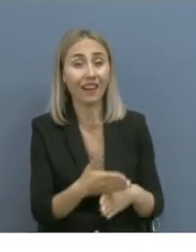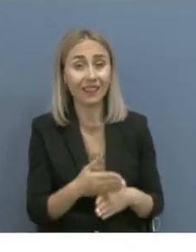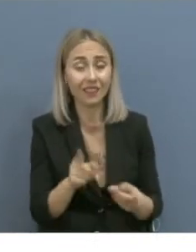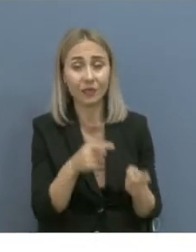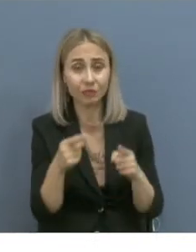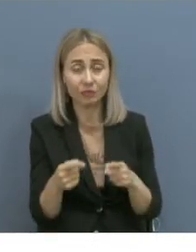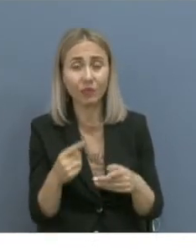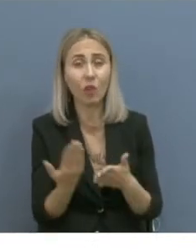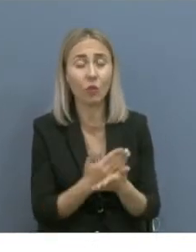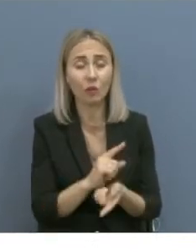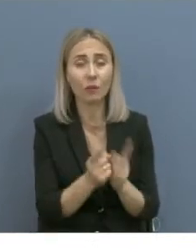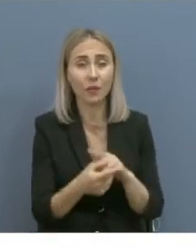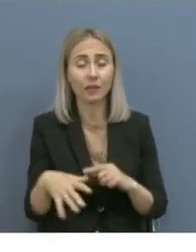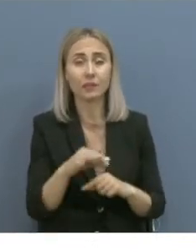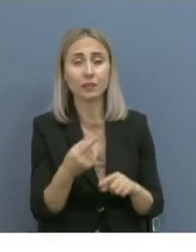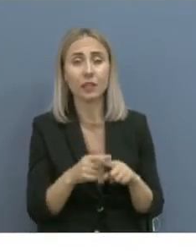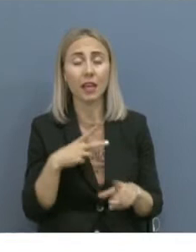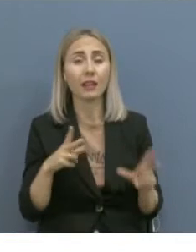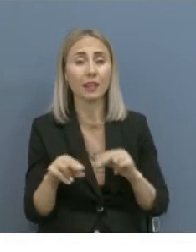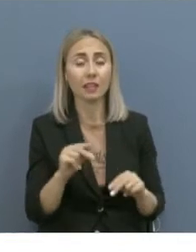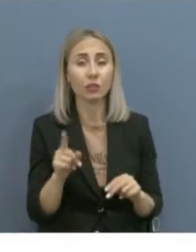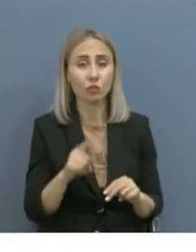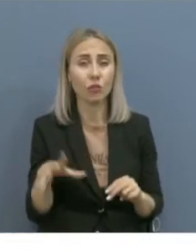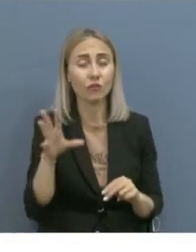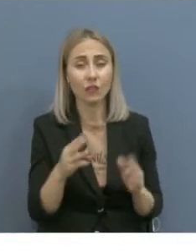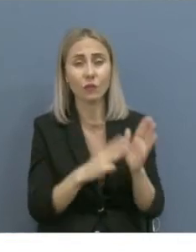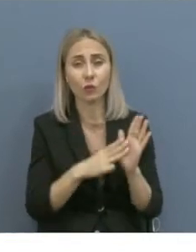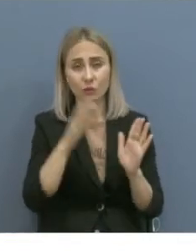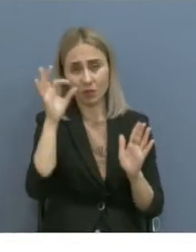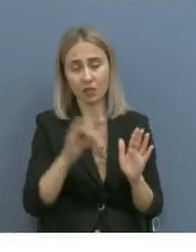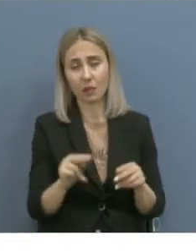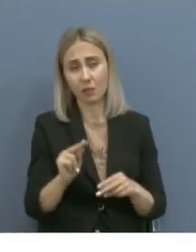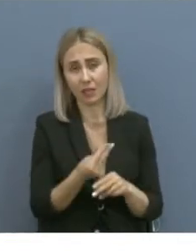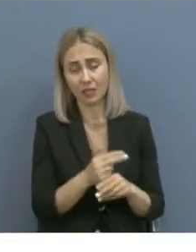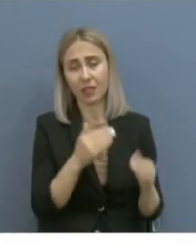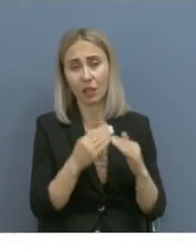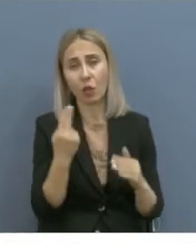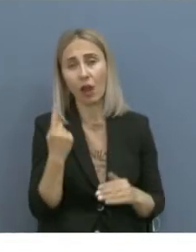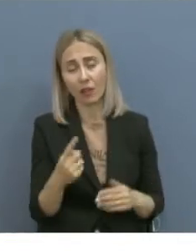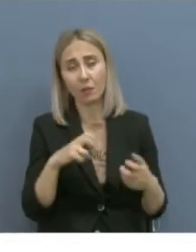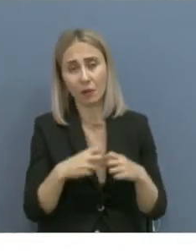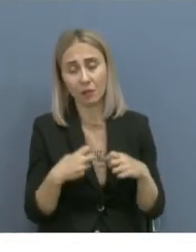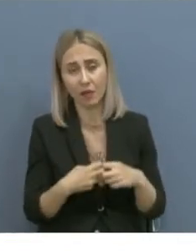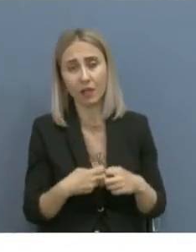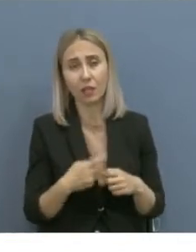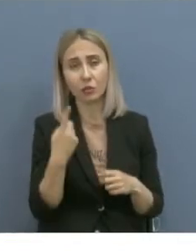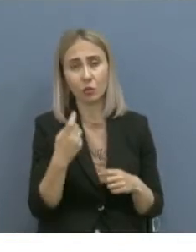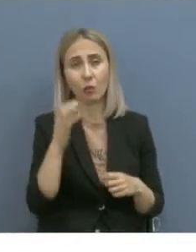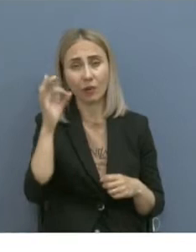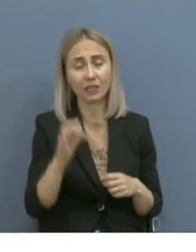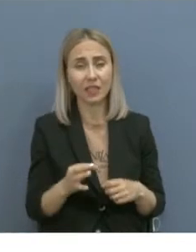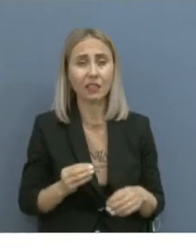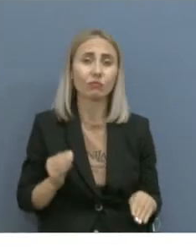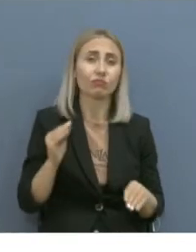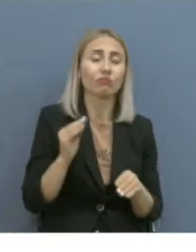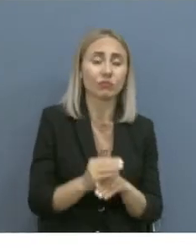жөндеу жұмыстарын жүргізуді бастаймыз. Сондай-ақ осы жылы архив қоймаларына металл стеллаждар сатып алынады. Архив 2025 жобасын іске